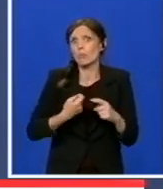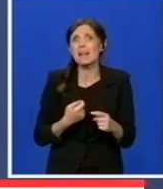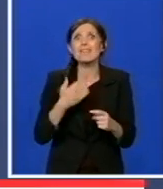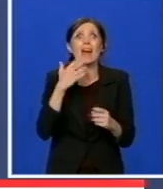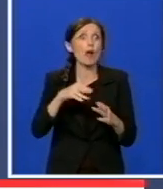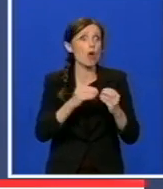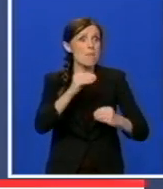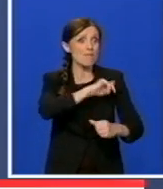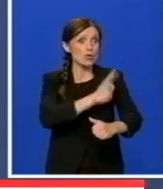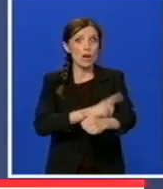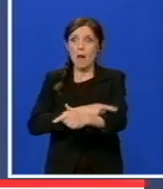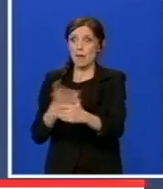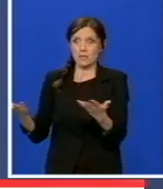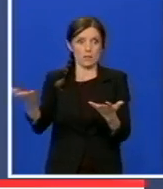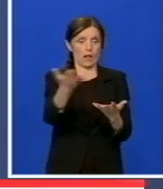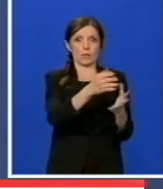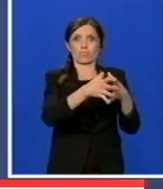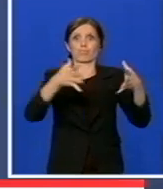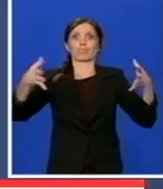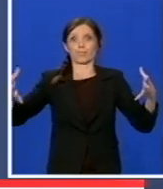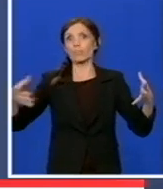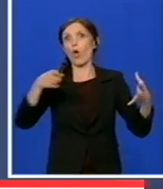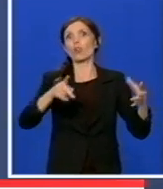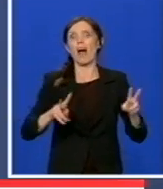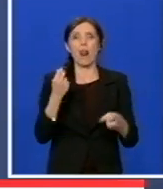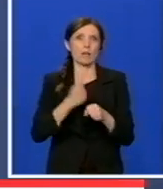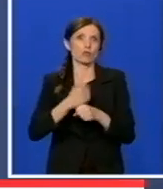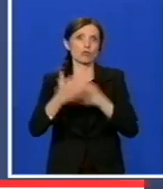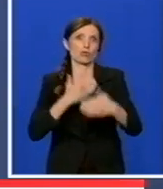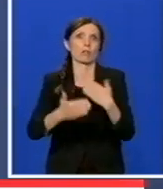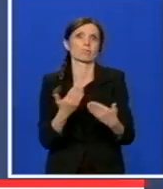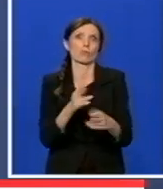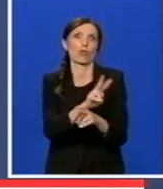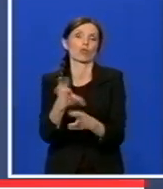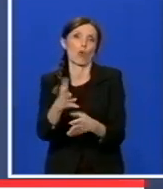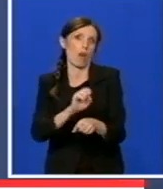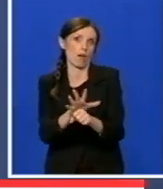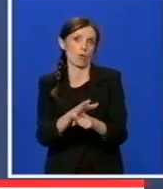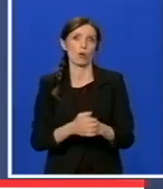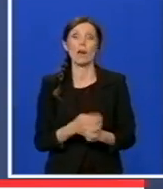snažni kada je u pitanju nadzor nad ovom bolešću. Hvala vam.